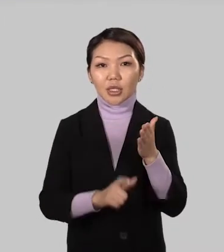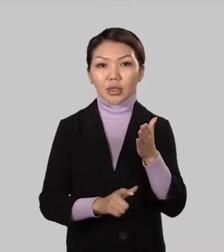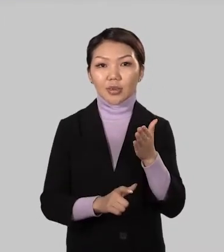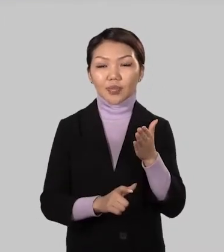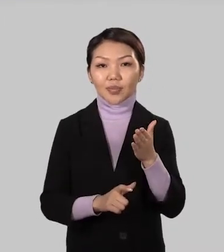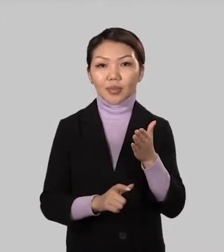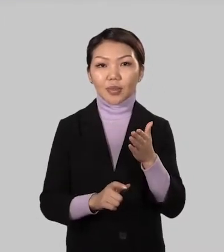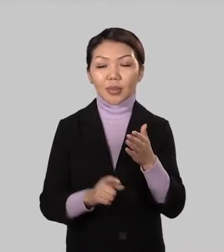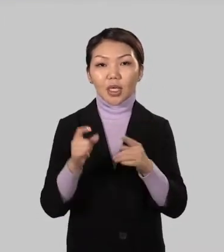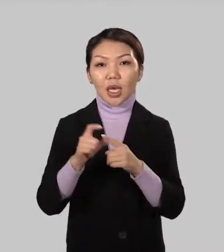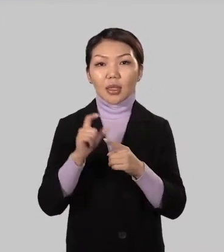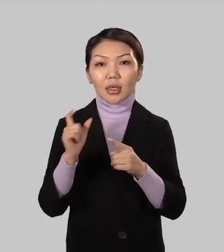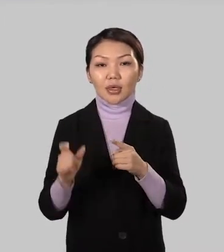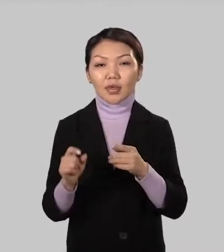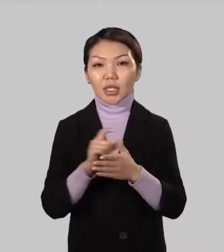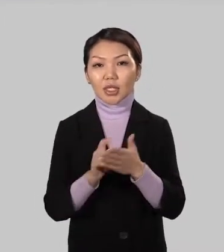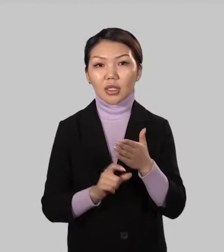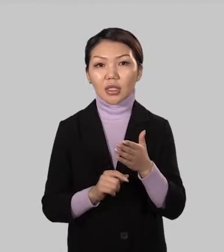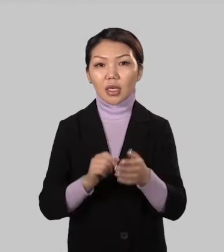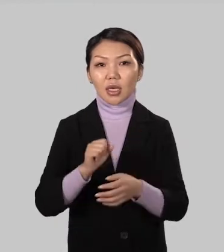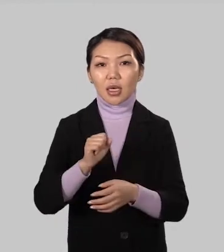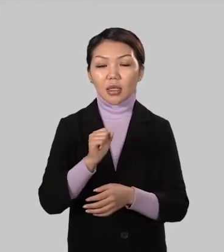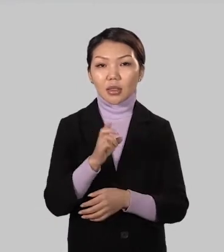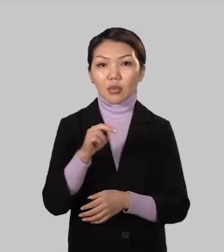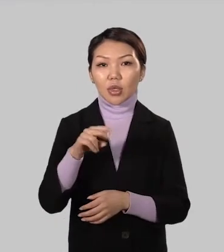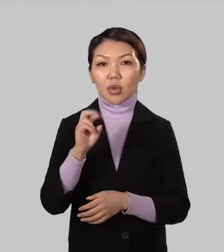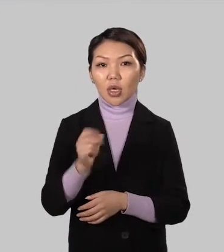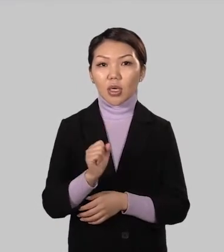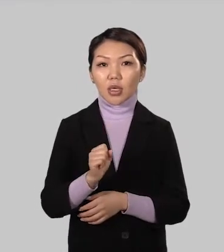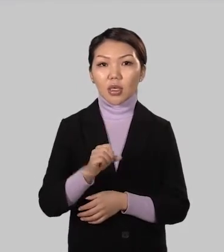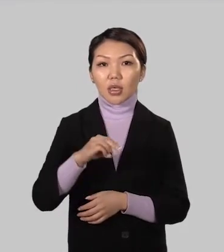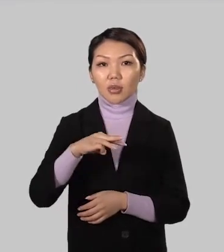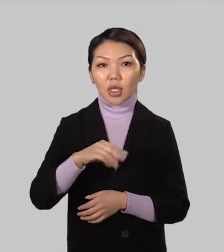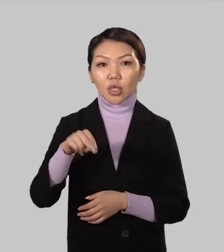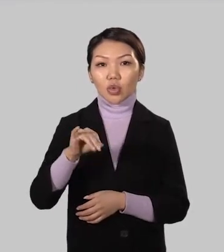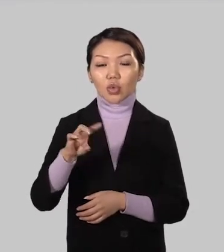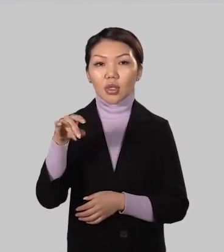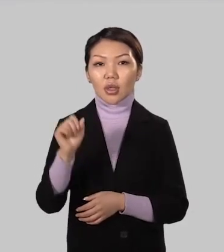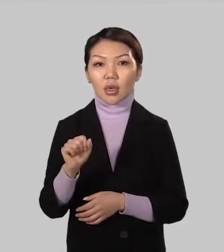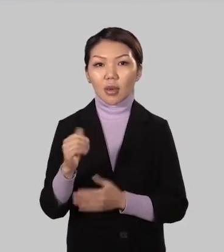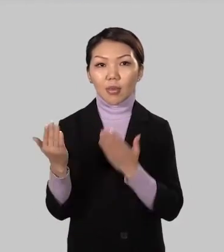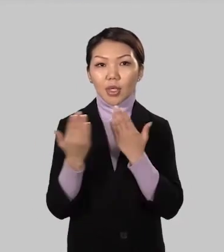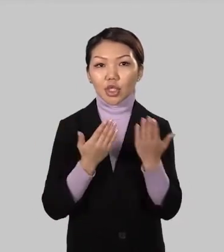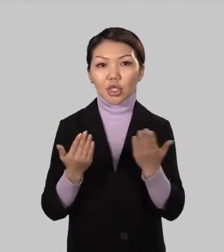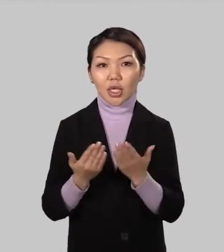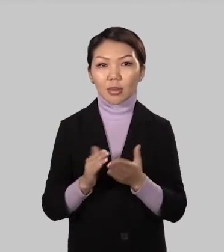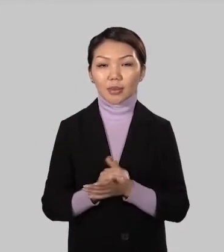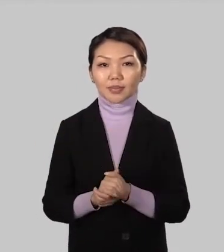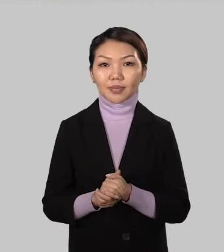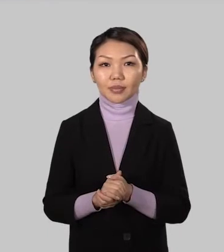отрывки из стихотворения александра блока и михаила дудина прочитаем